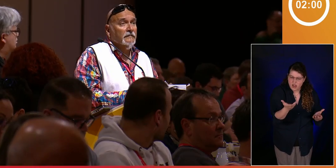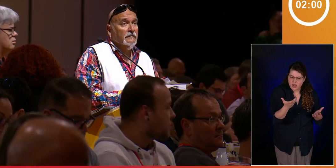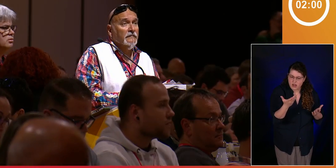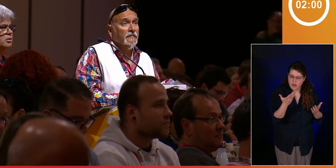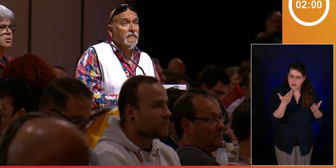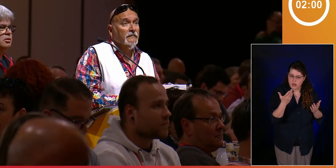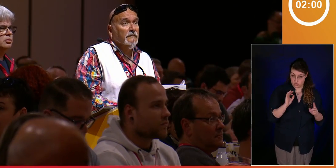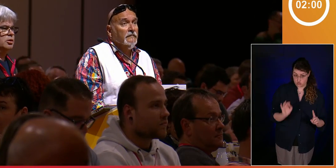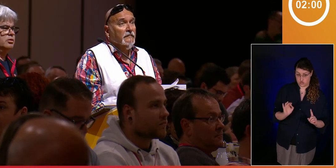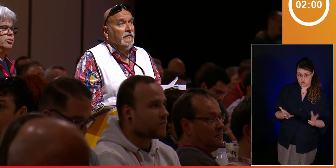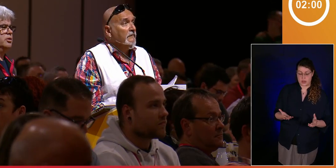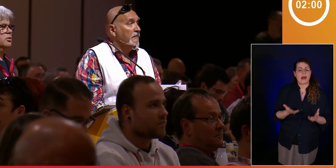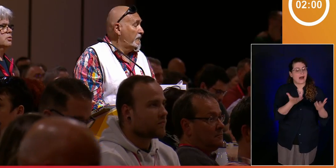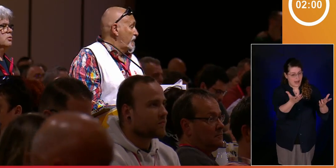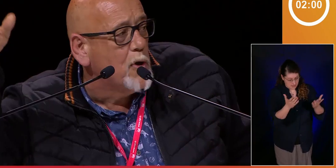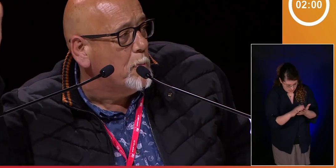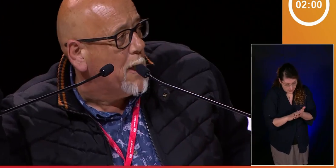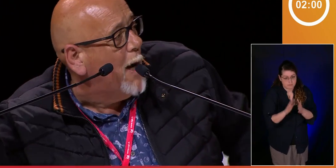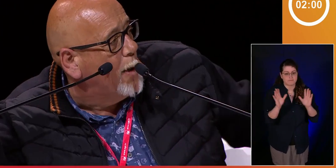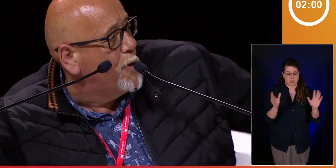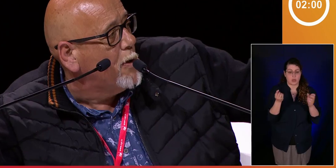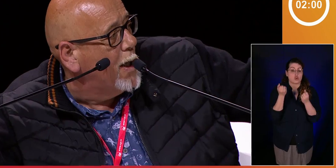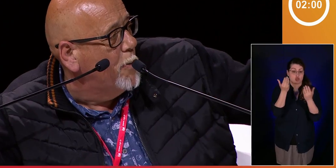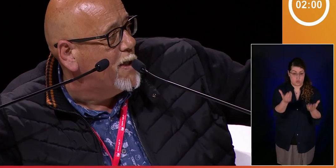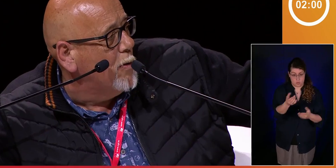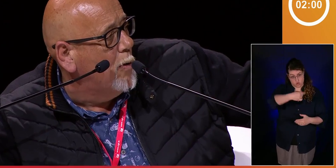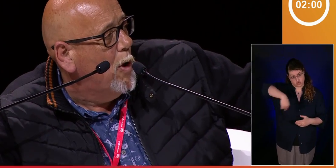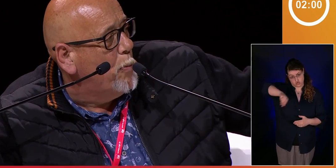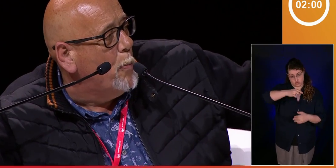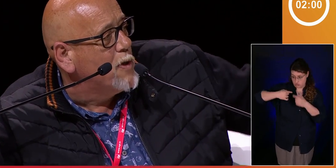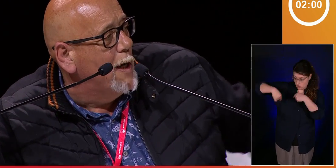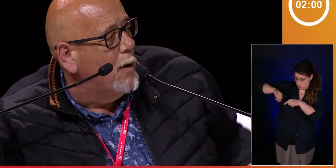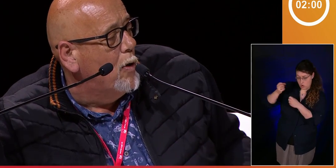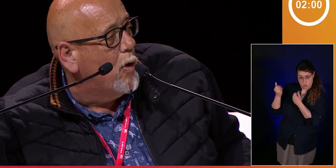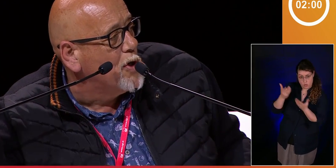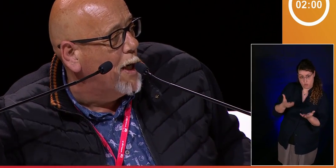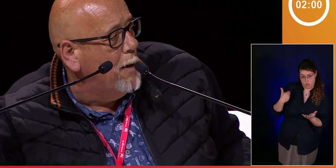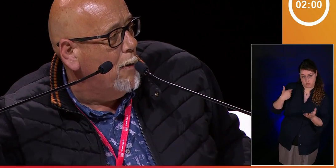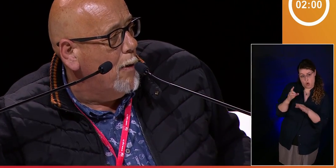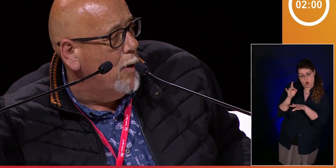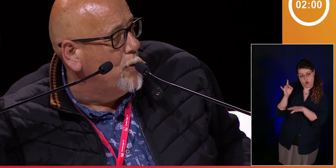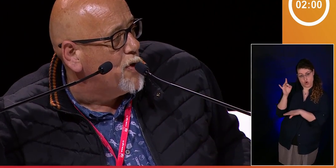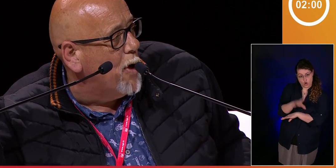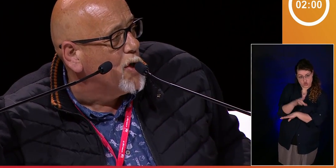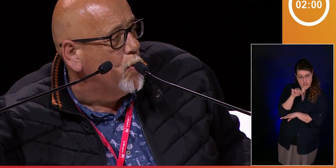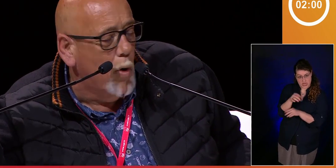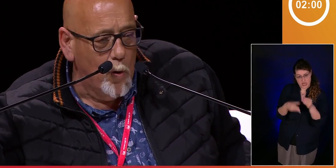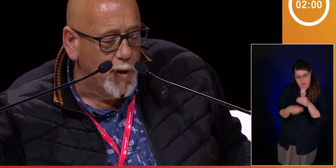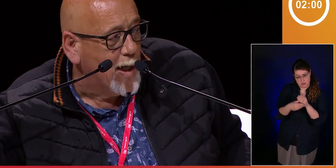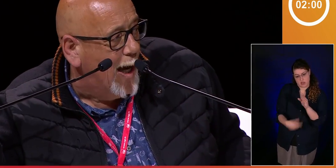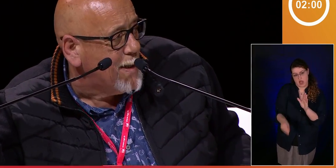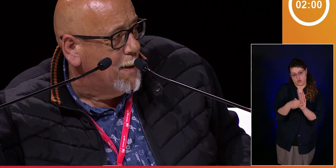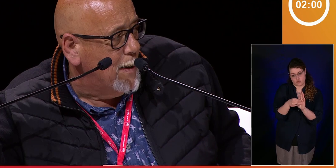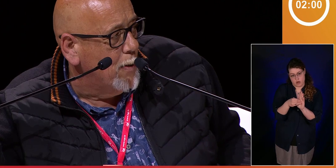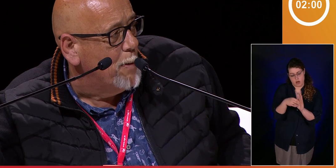oui ok donc je vous propose donc mes camarades puisque la commission proposait le rejet de ce rajout